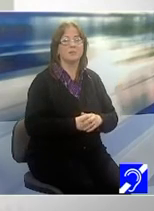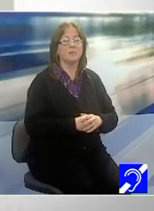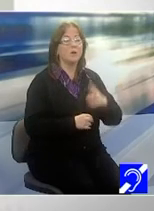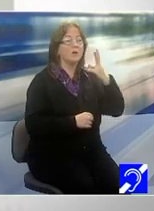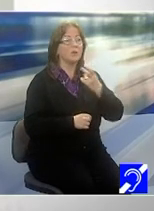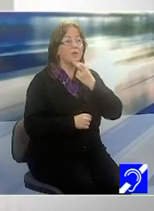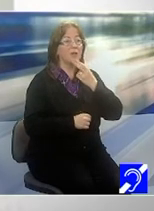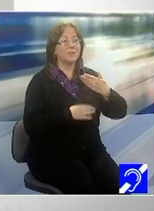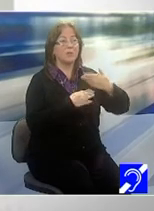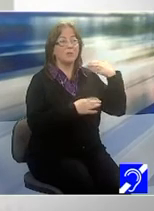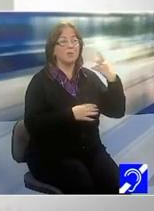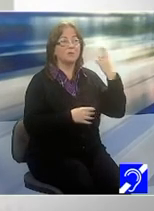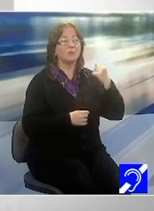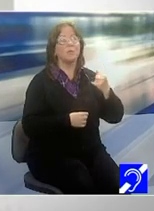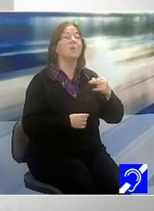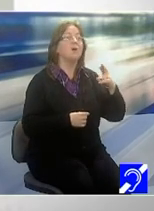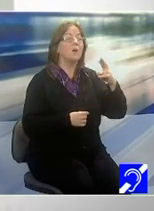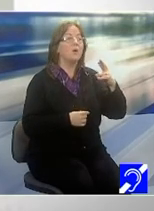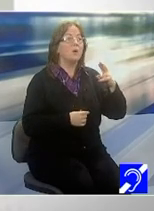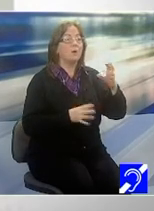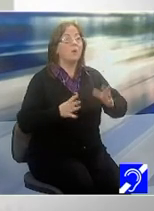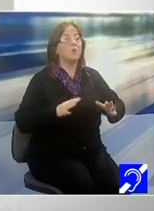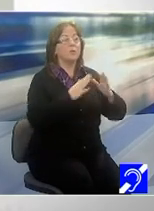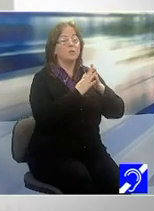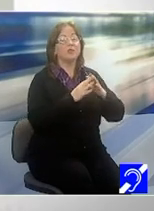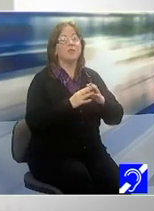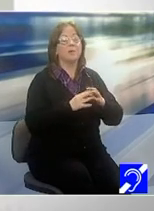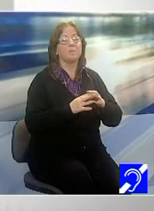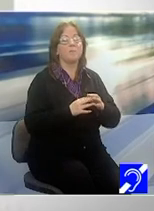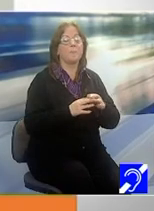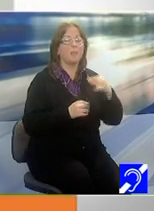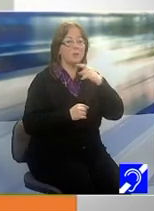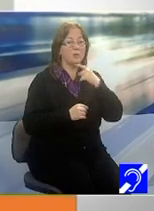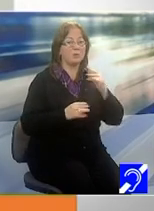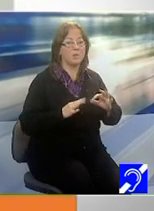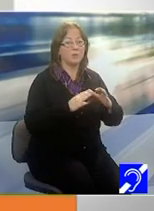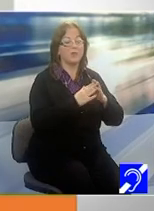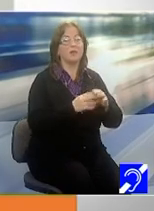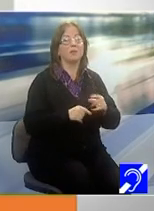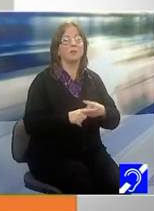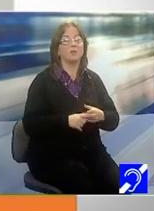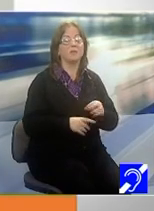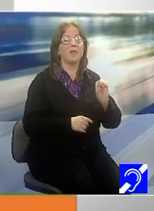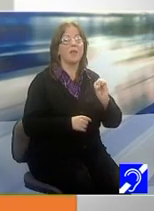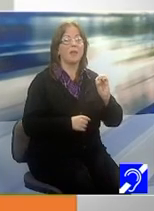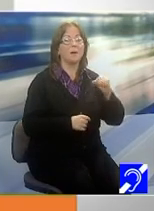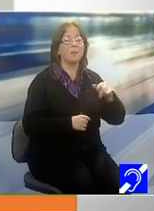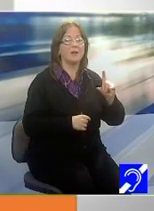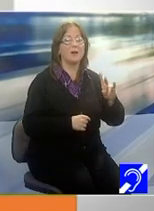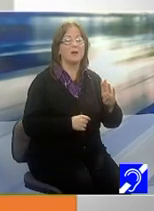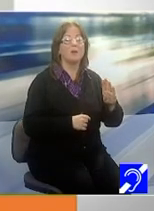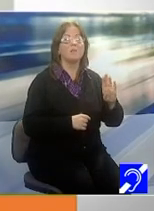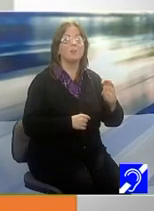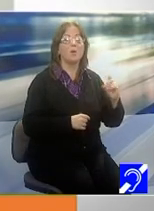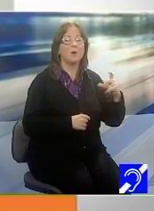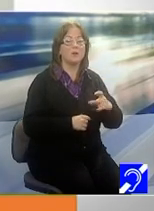3 ani a fost momentul în care a picat guvernul Boc. Deci dacă facem astfel de ieșiri în stradă doar o dată pe an,